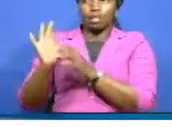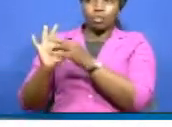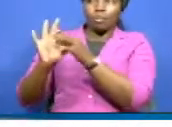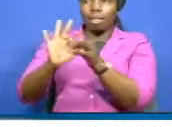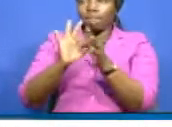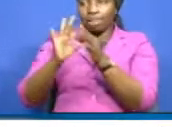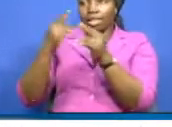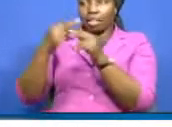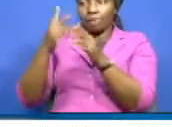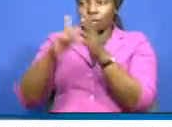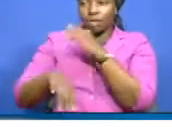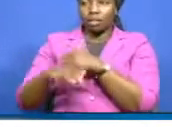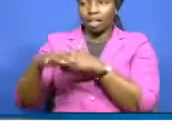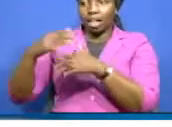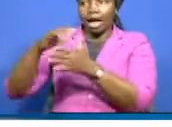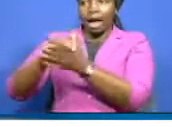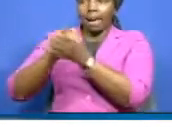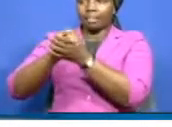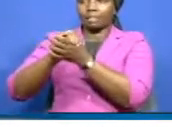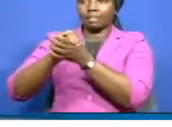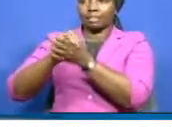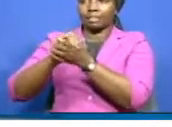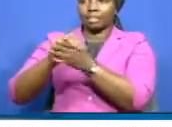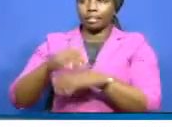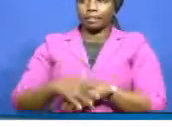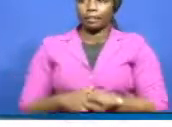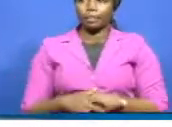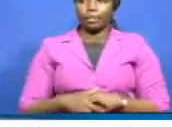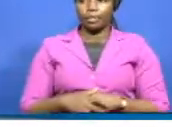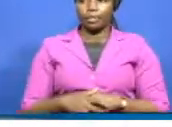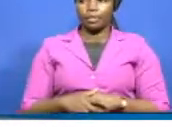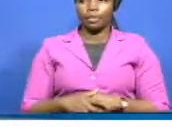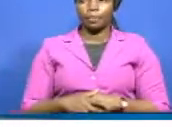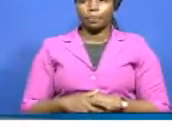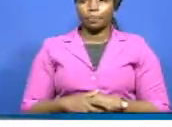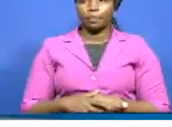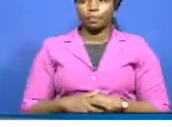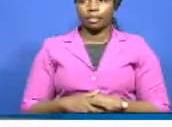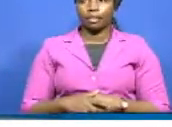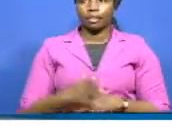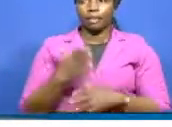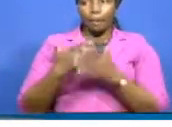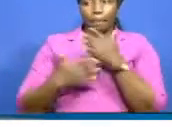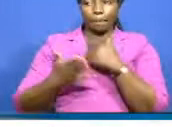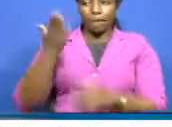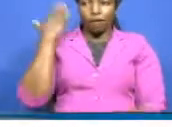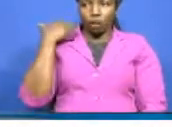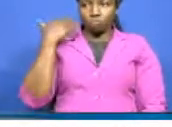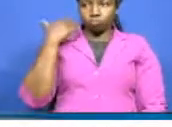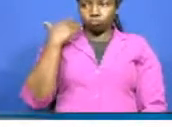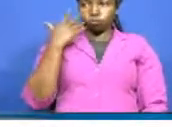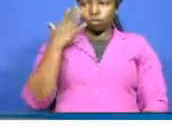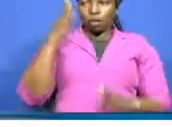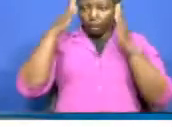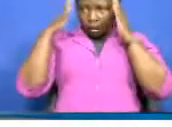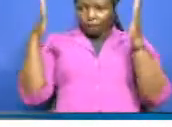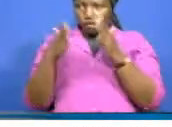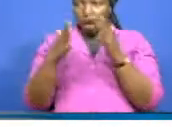wa handshake. Nikikurudisha nyuma kidogo, ni kama tuliangalia siasa ya